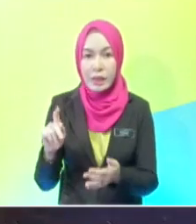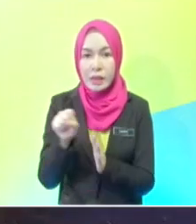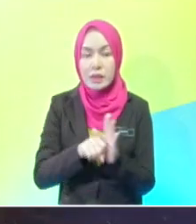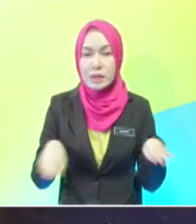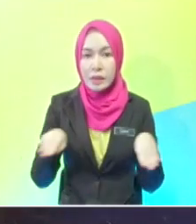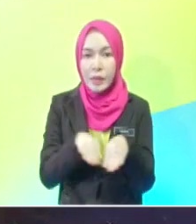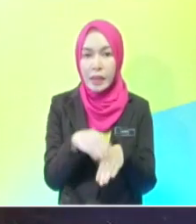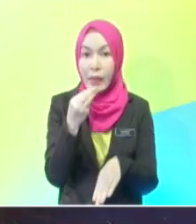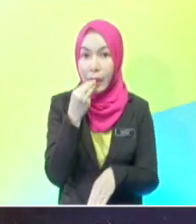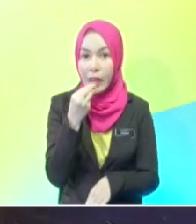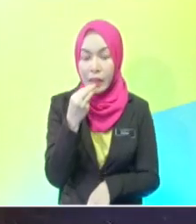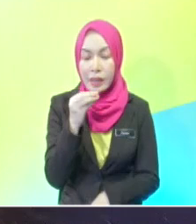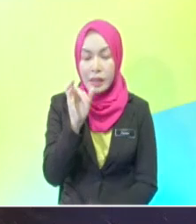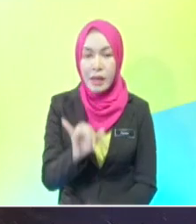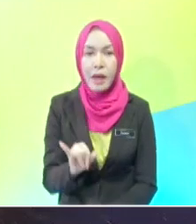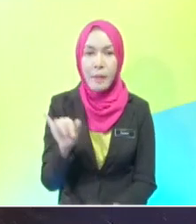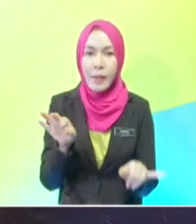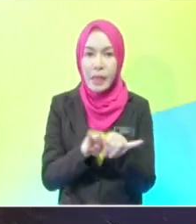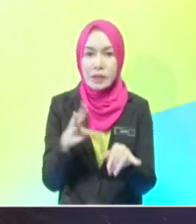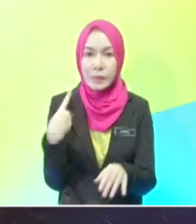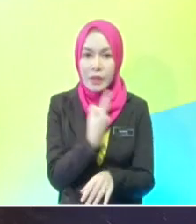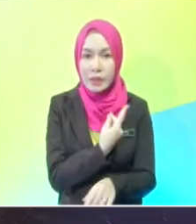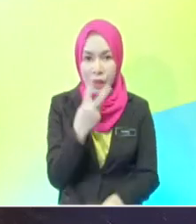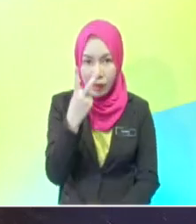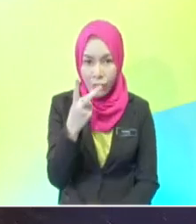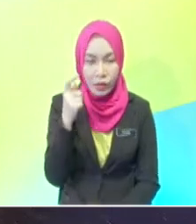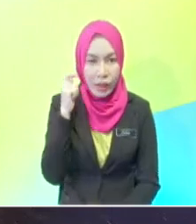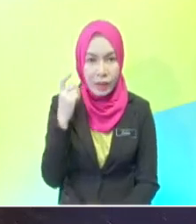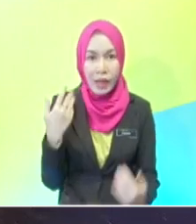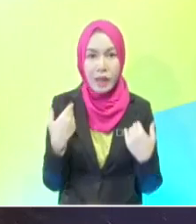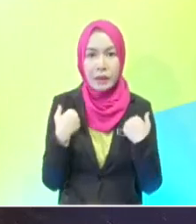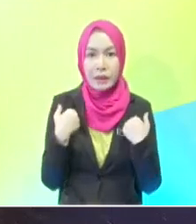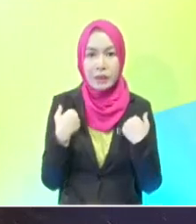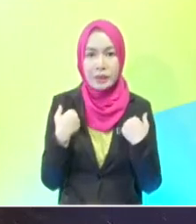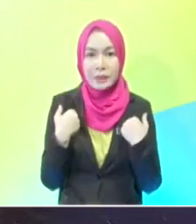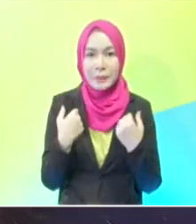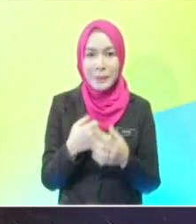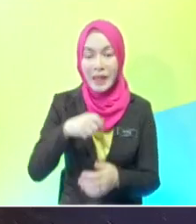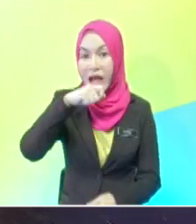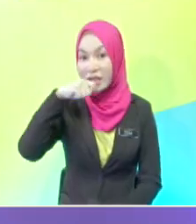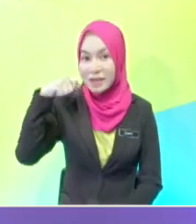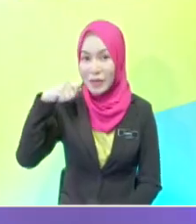kalau kita tengok dalam tadi yang ada jagung di situ